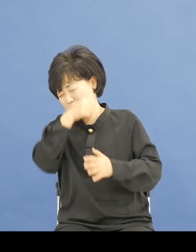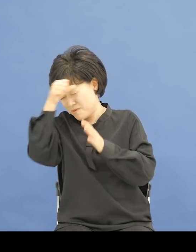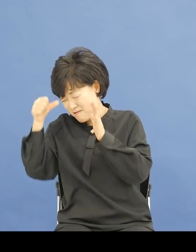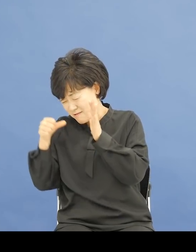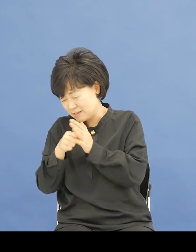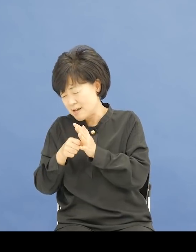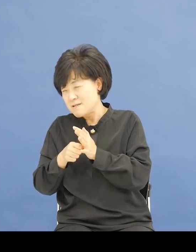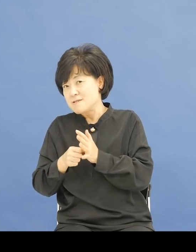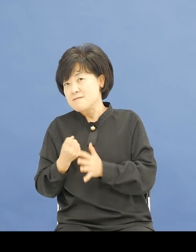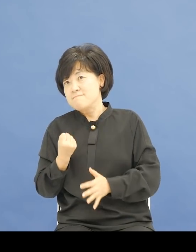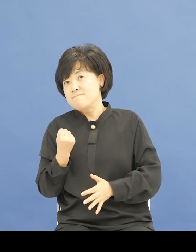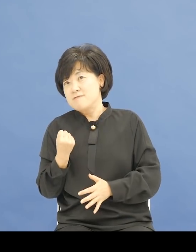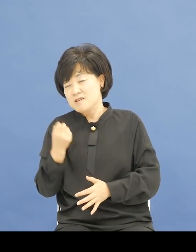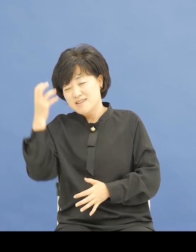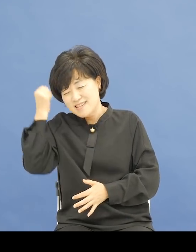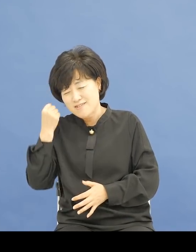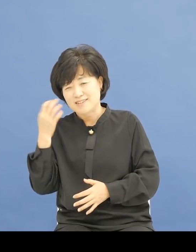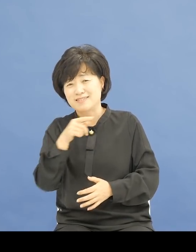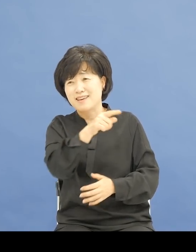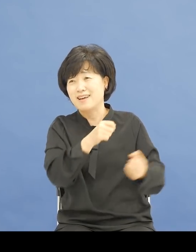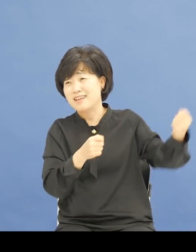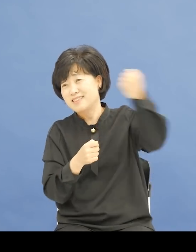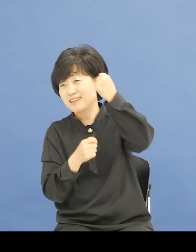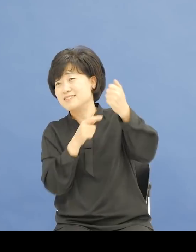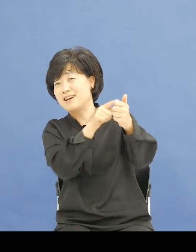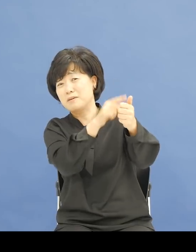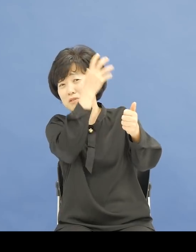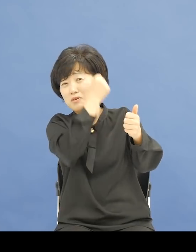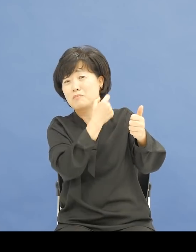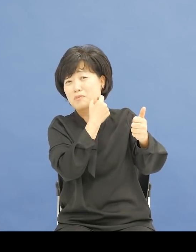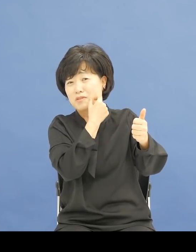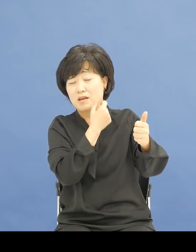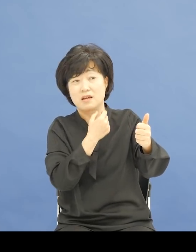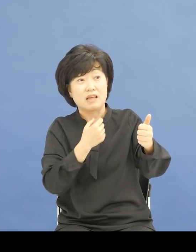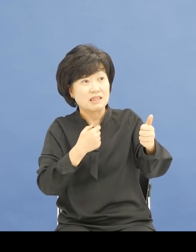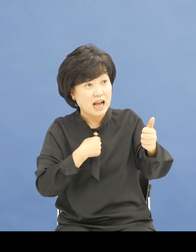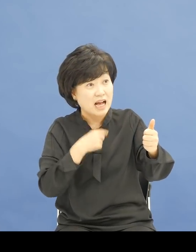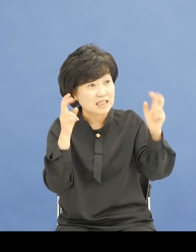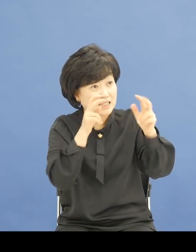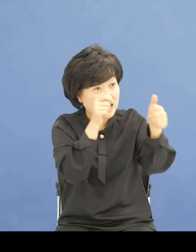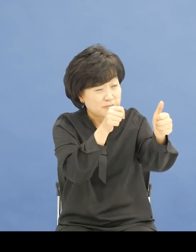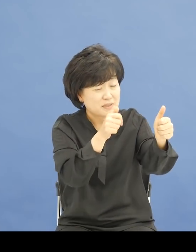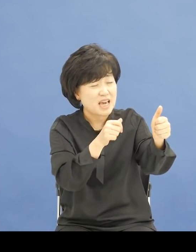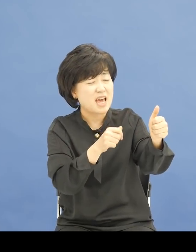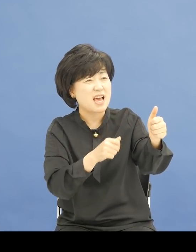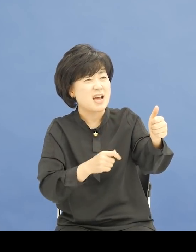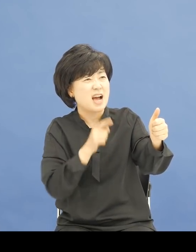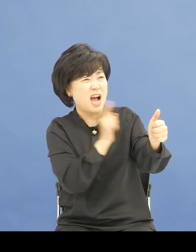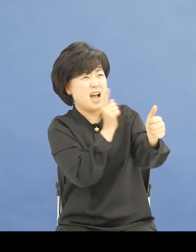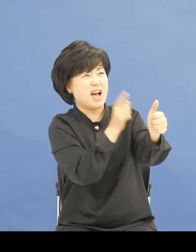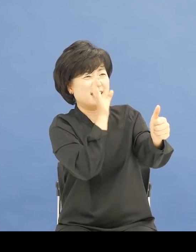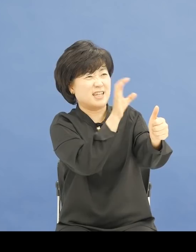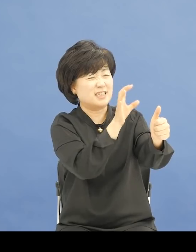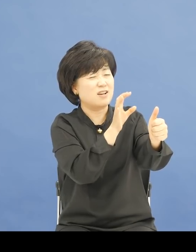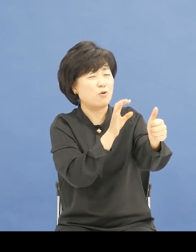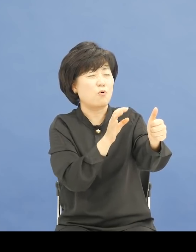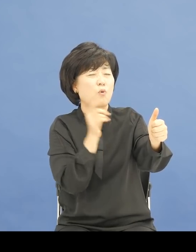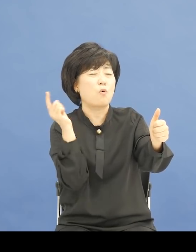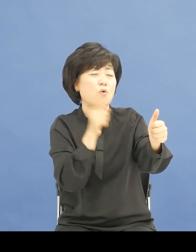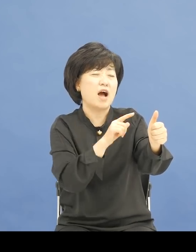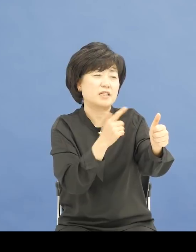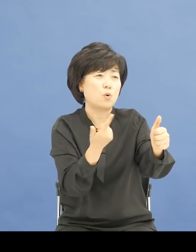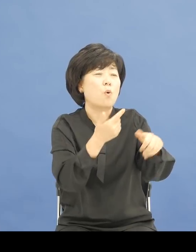기억하죠. 가해자 기억을 잘 못해요. 맞습니다. 그래서 아이고. 사장님한테 이렇게 말씀드리면서 제가 사장님께 따지려고 온 게 아니라 감사해서